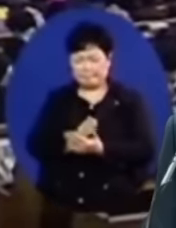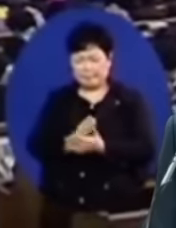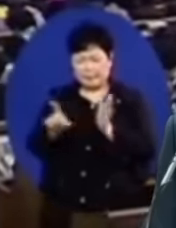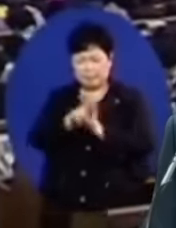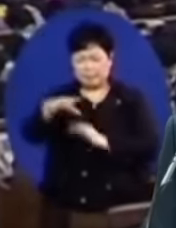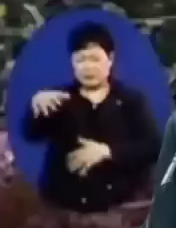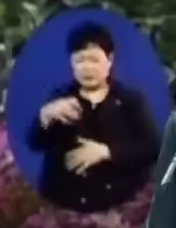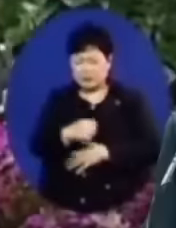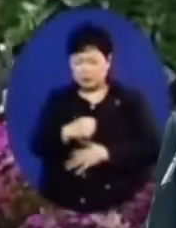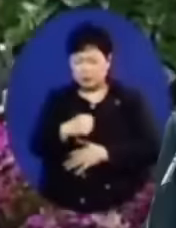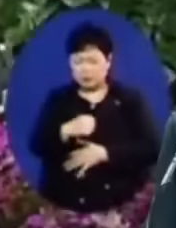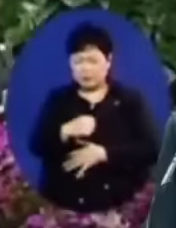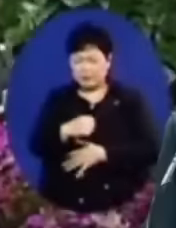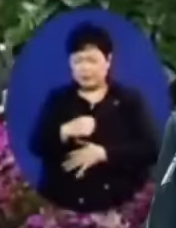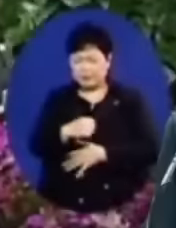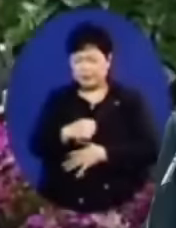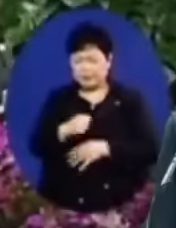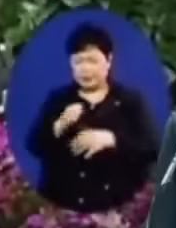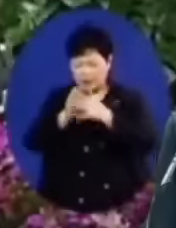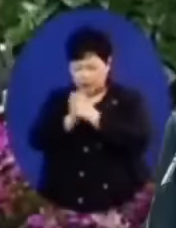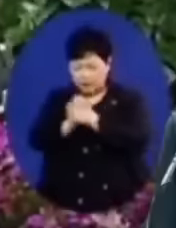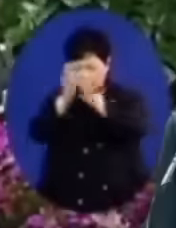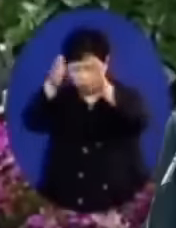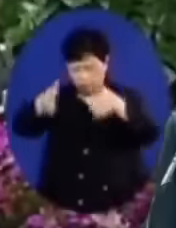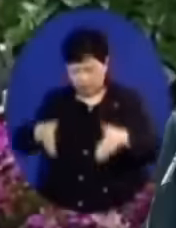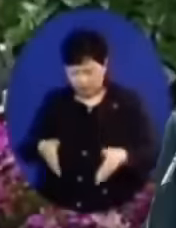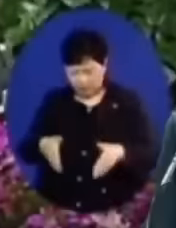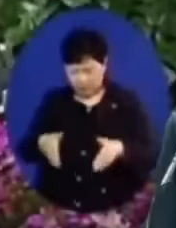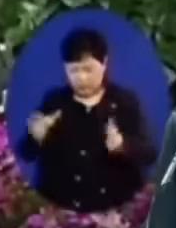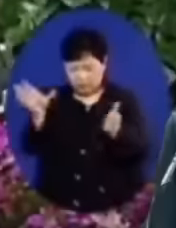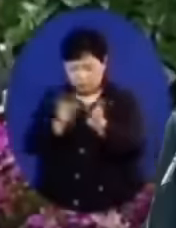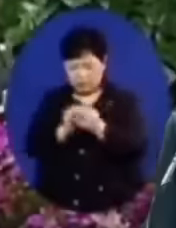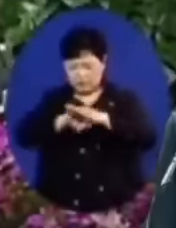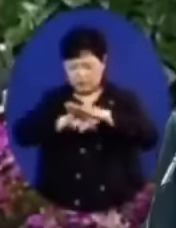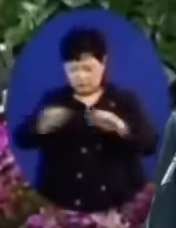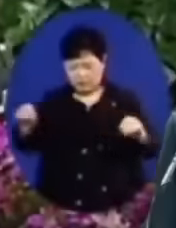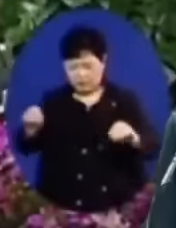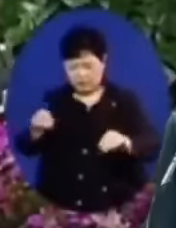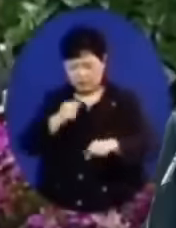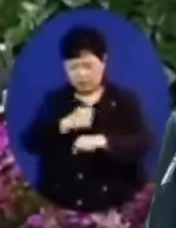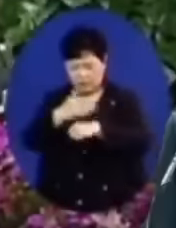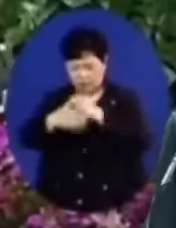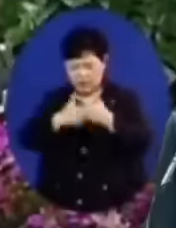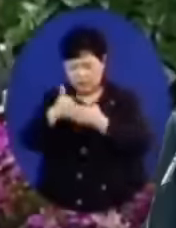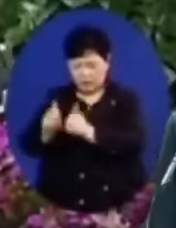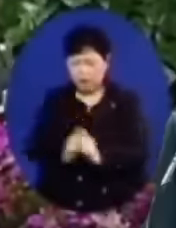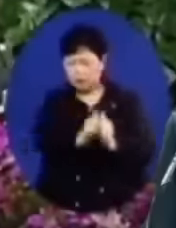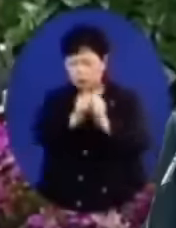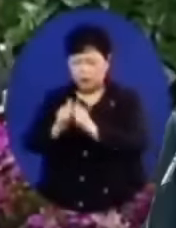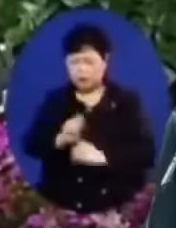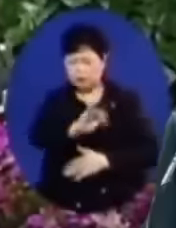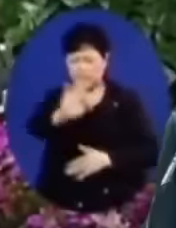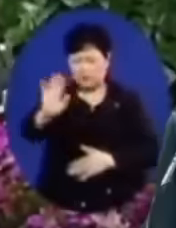믿음으로 기도를 통해서 문제를 해결하고 하나님과 동행하는 우리들이